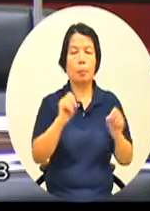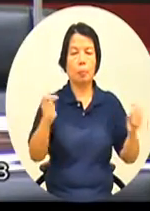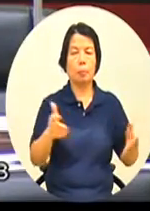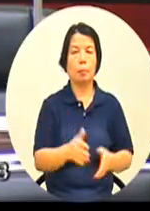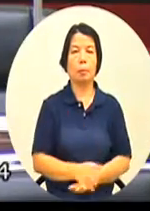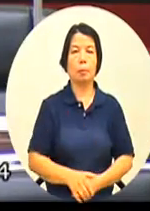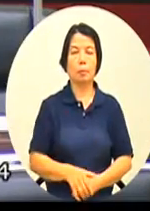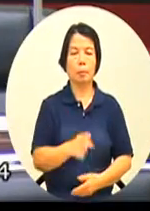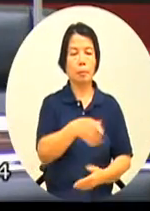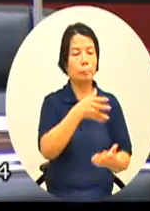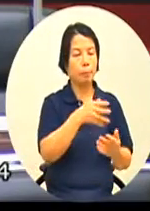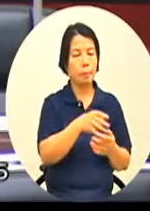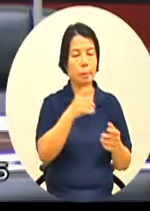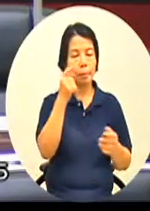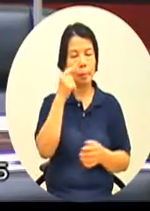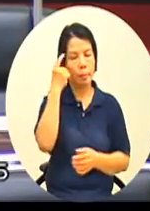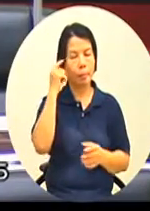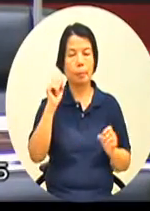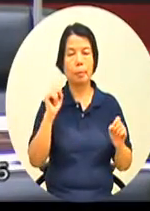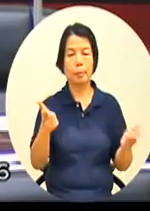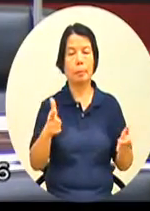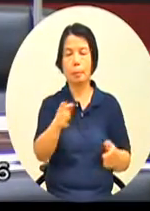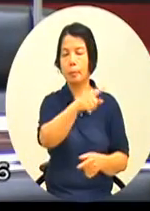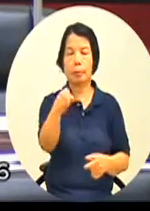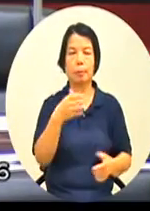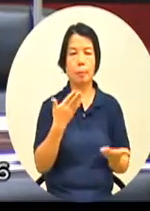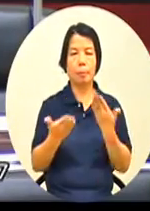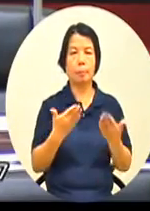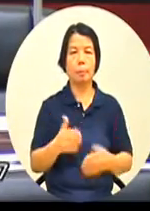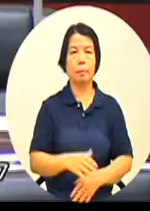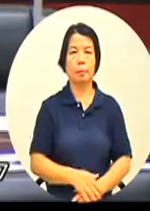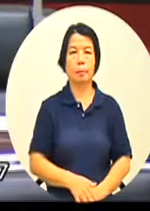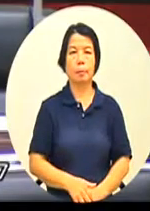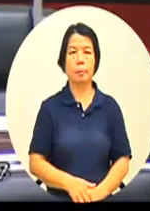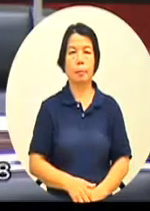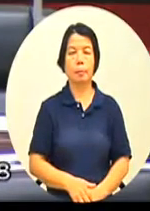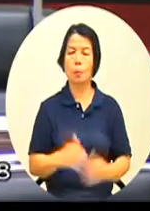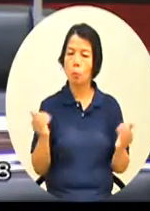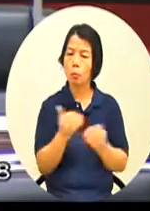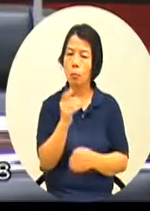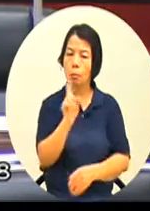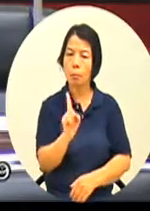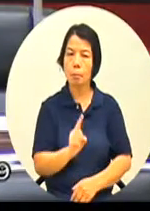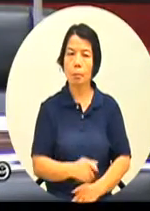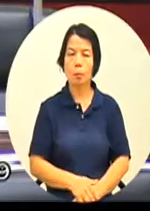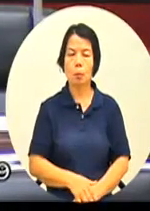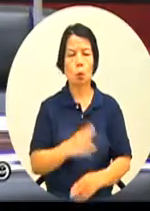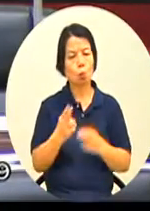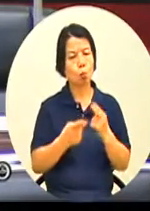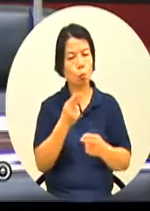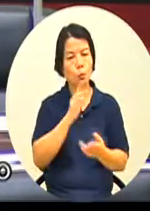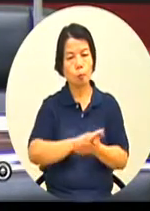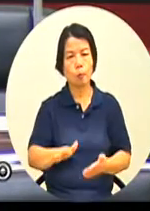些讲法你们大概也都知道了。那问题是怎么解决